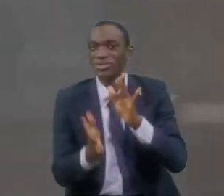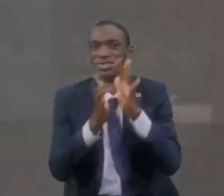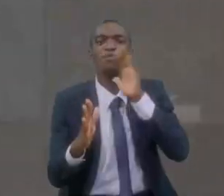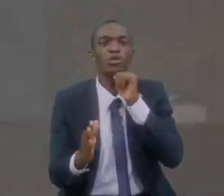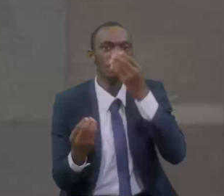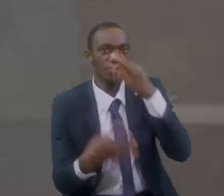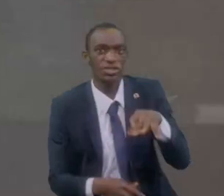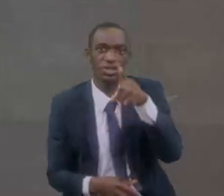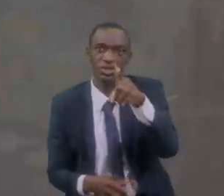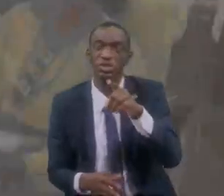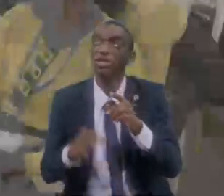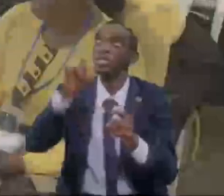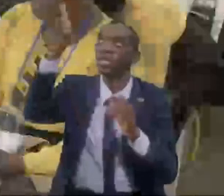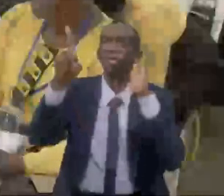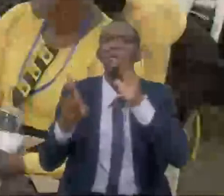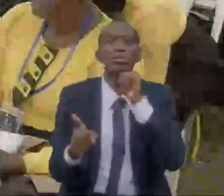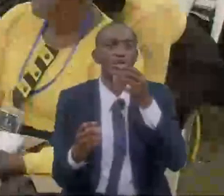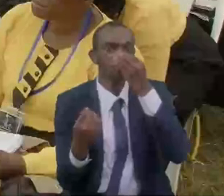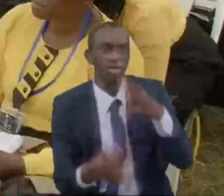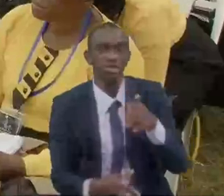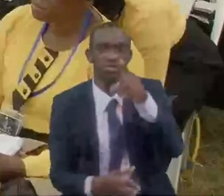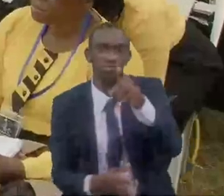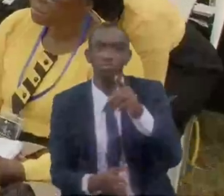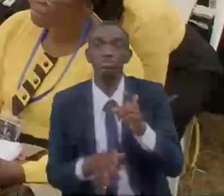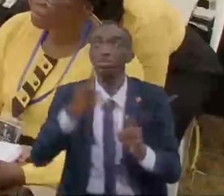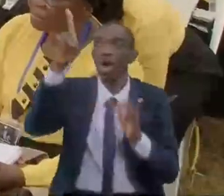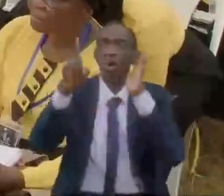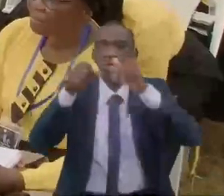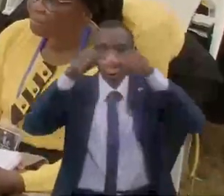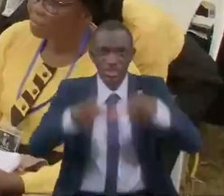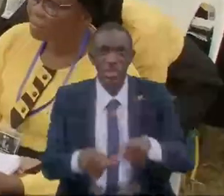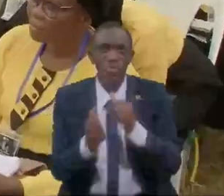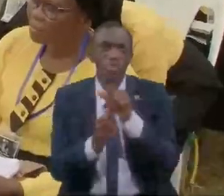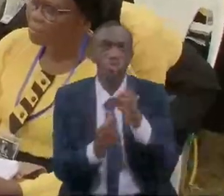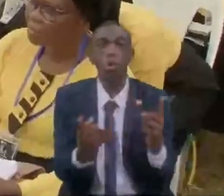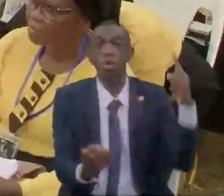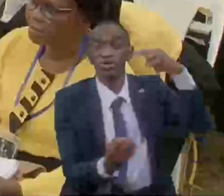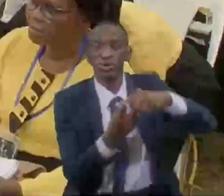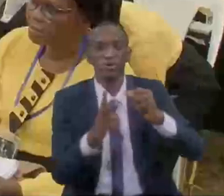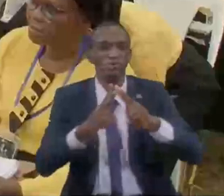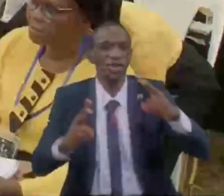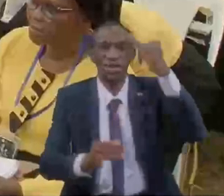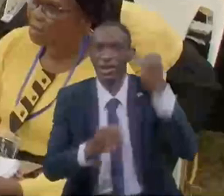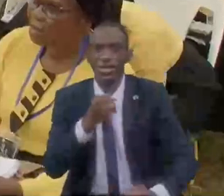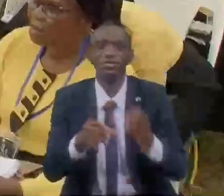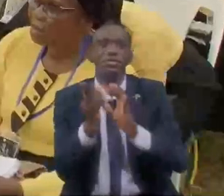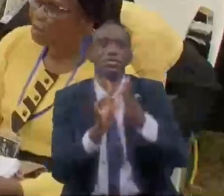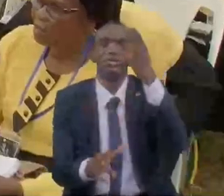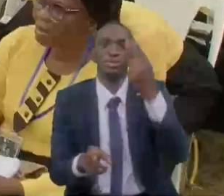t'abandonner, il ne va pas te quitter. Il sera avec toi jusqu'à la fin au nom de